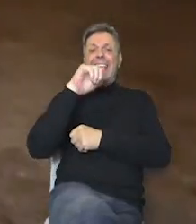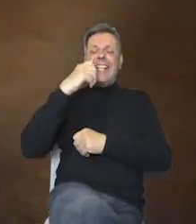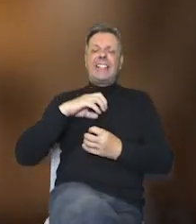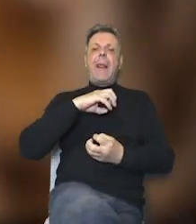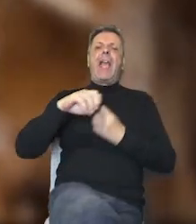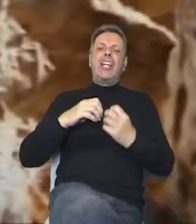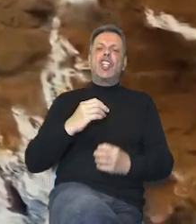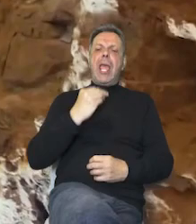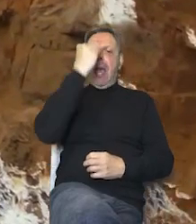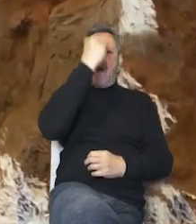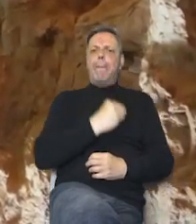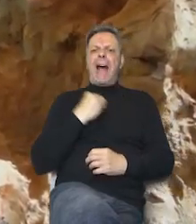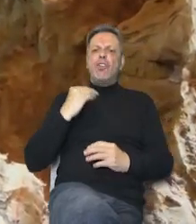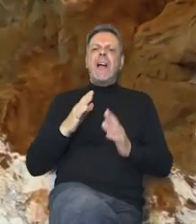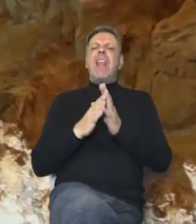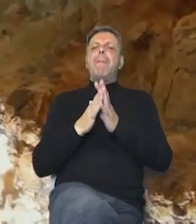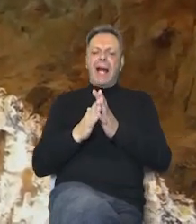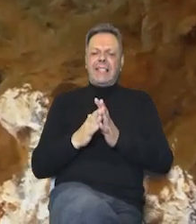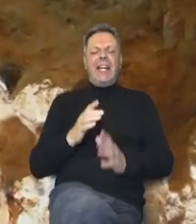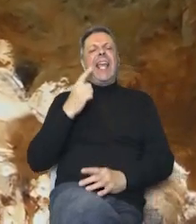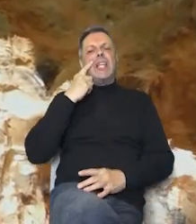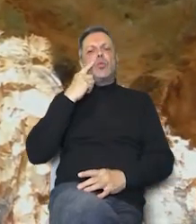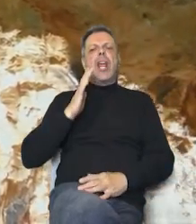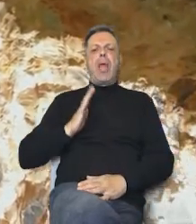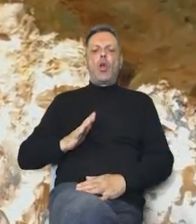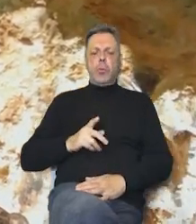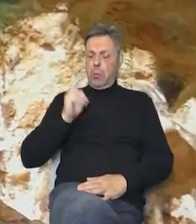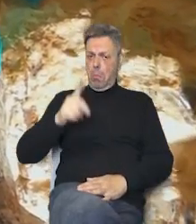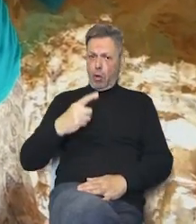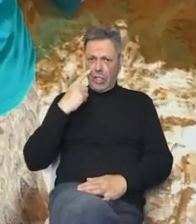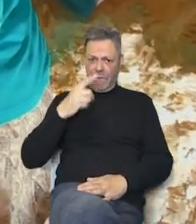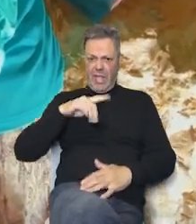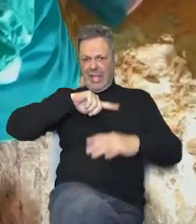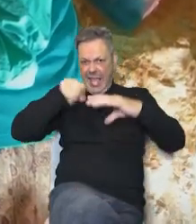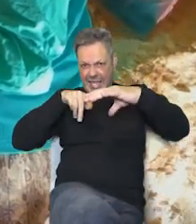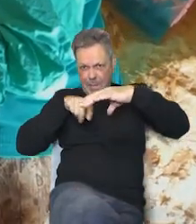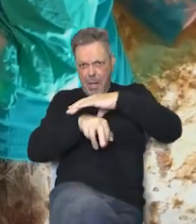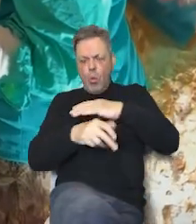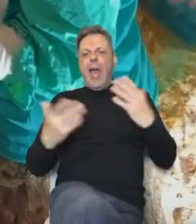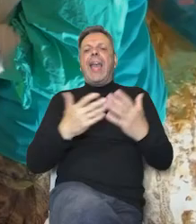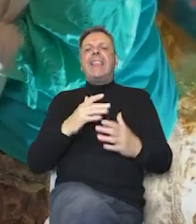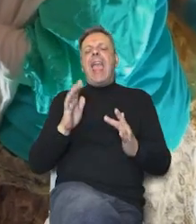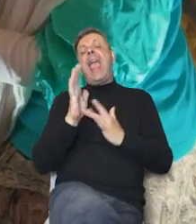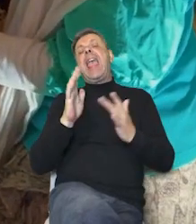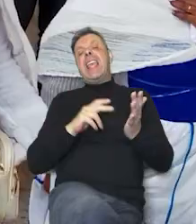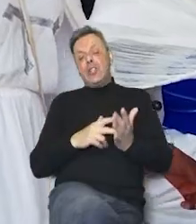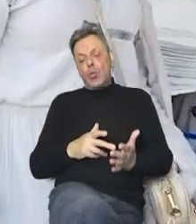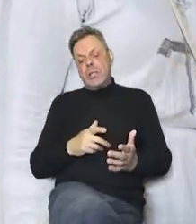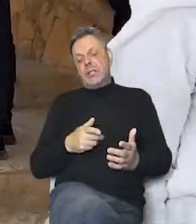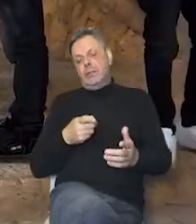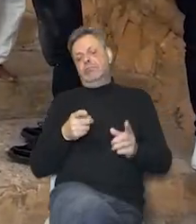grčki pravoslavni manastir iskušenja Gospodnjeg. U njemu možete vidjeti spilju u kojoj je Isus navodno iskušavan.